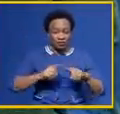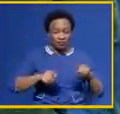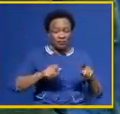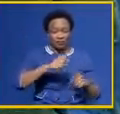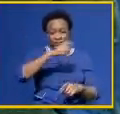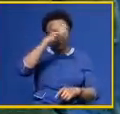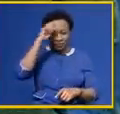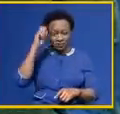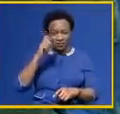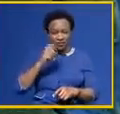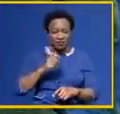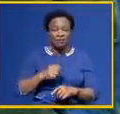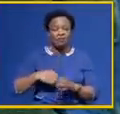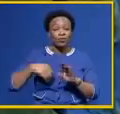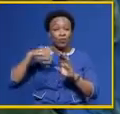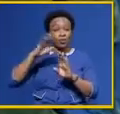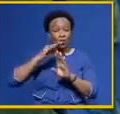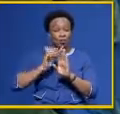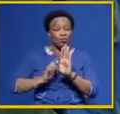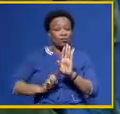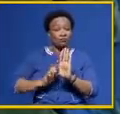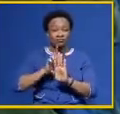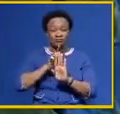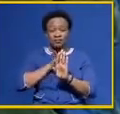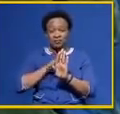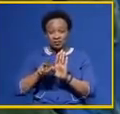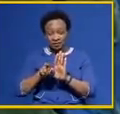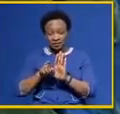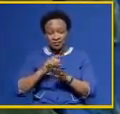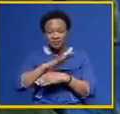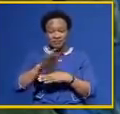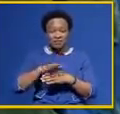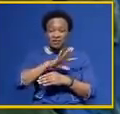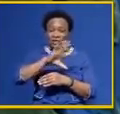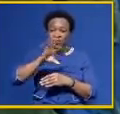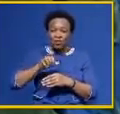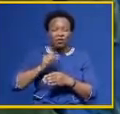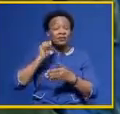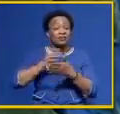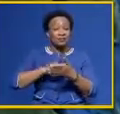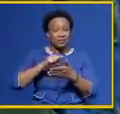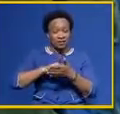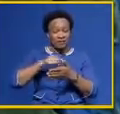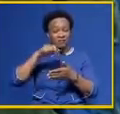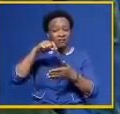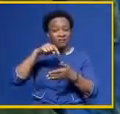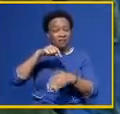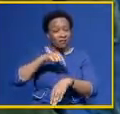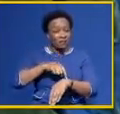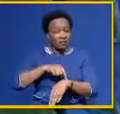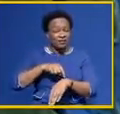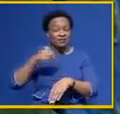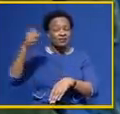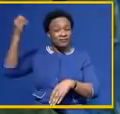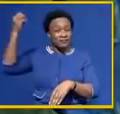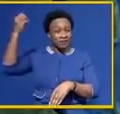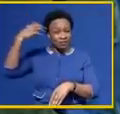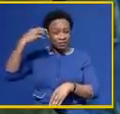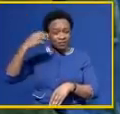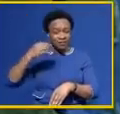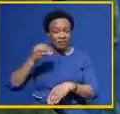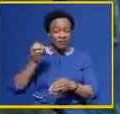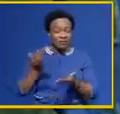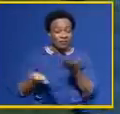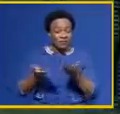joto. Nyanda za juu kaskazini mashariki, maeneo yote haya tukitarajia kuwa na hali ya ukavu na vipindi vya jua pakiwa na viwango tofauti tofauti